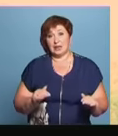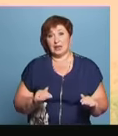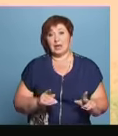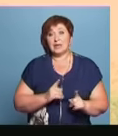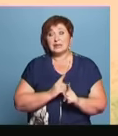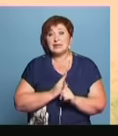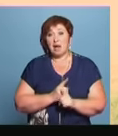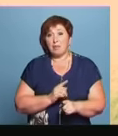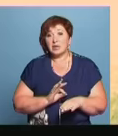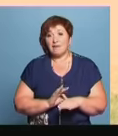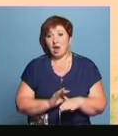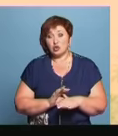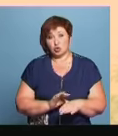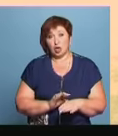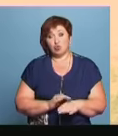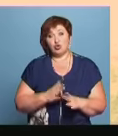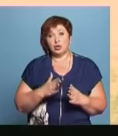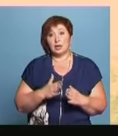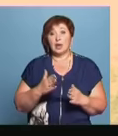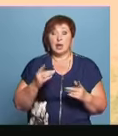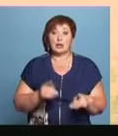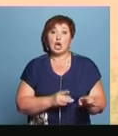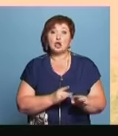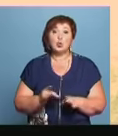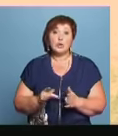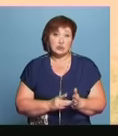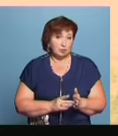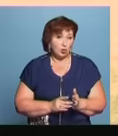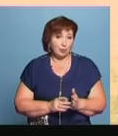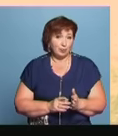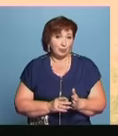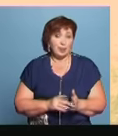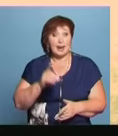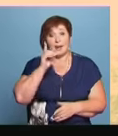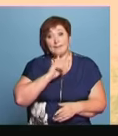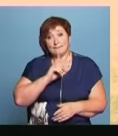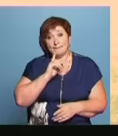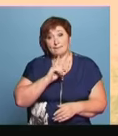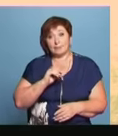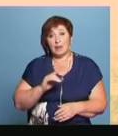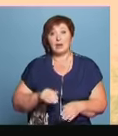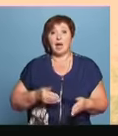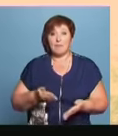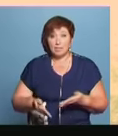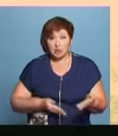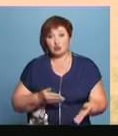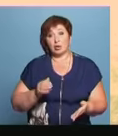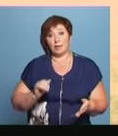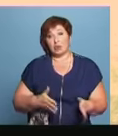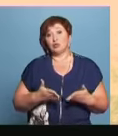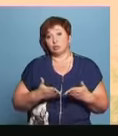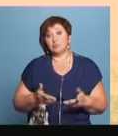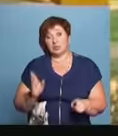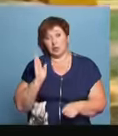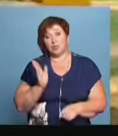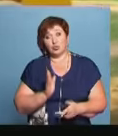сопровождающих родственников, неважных членов их семей к туризму. Пока будем развивать пеший туризм, а потом, может быть, у нас и водный, и конный туризм. Ну, вот такие идеи